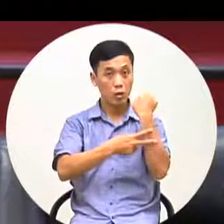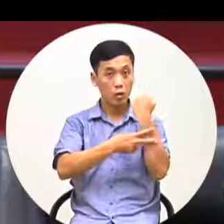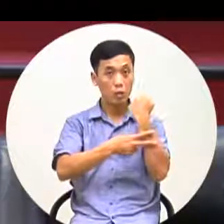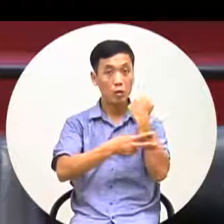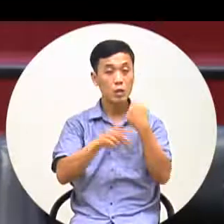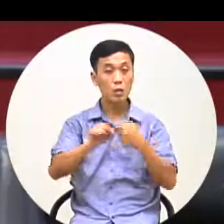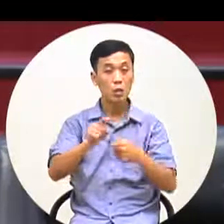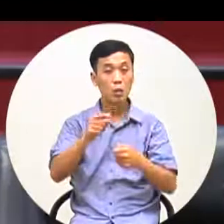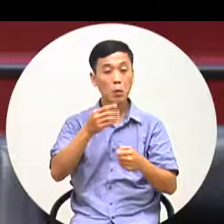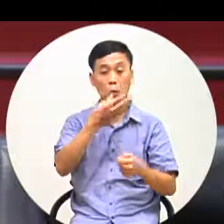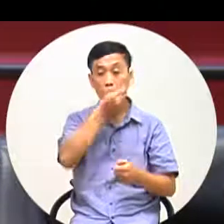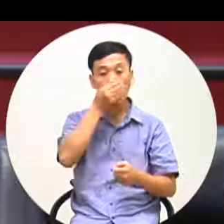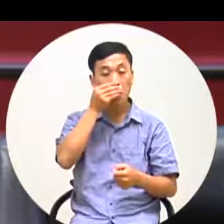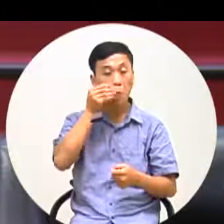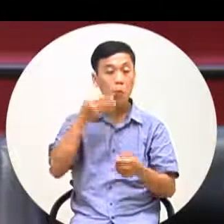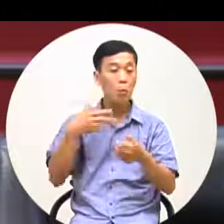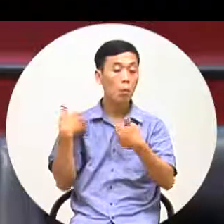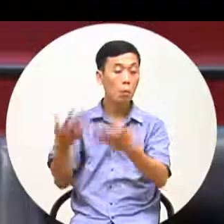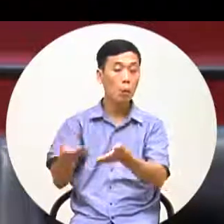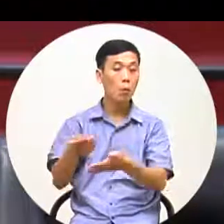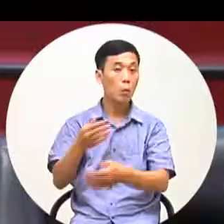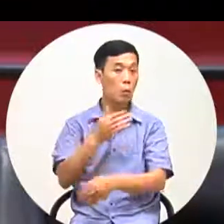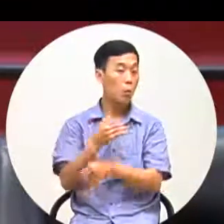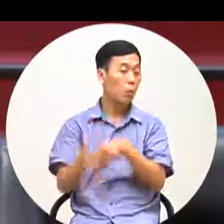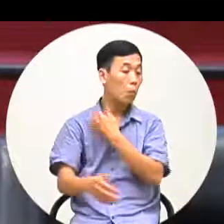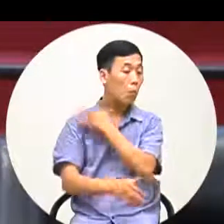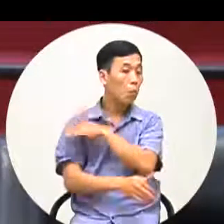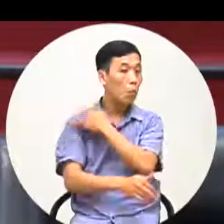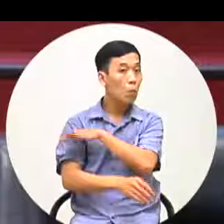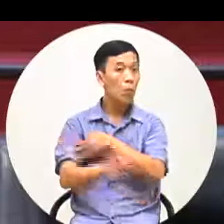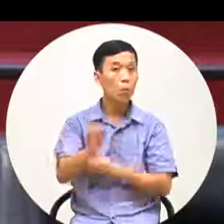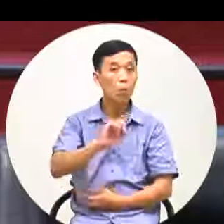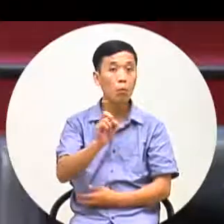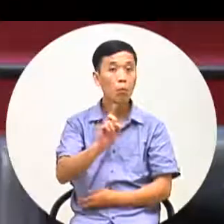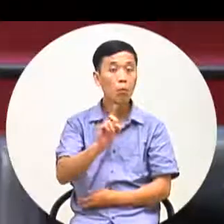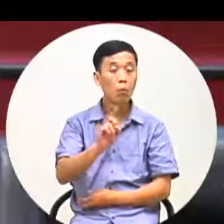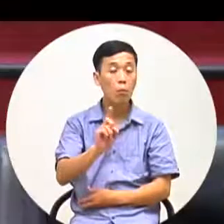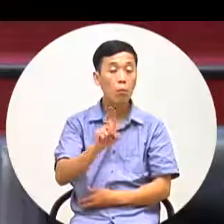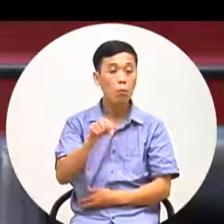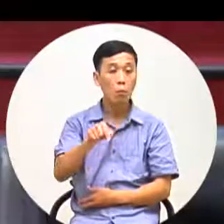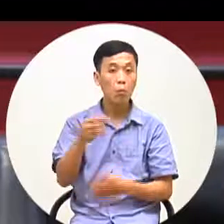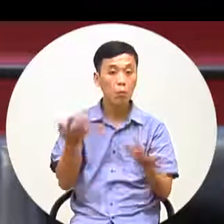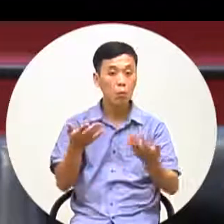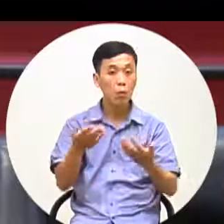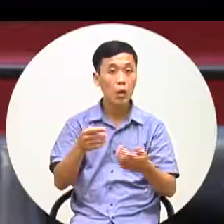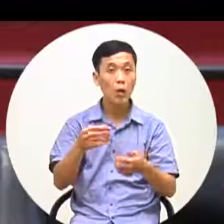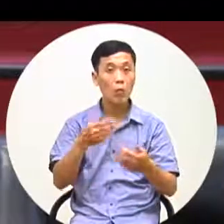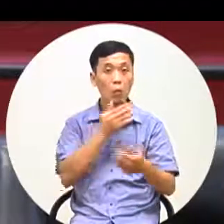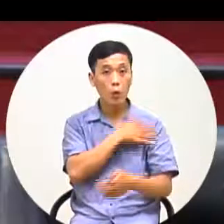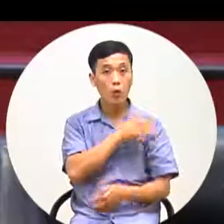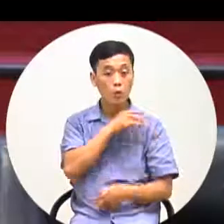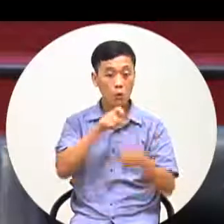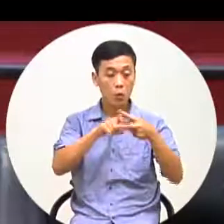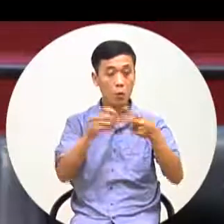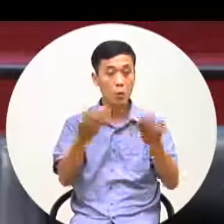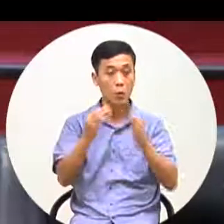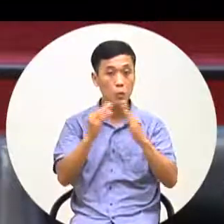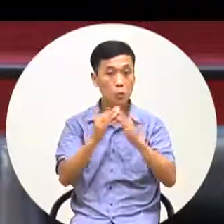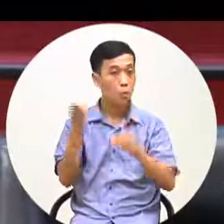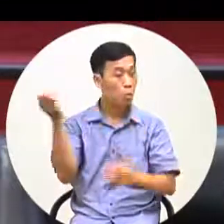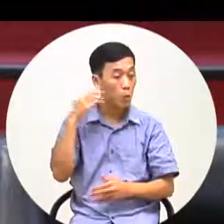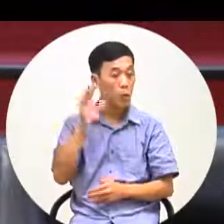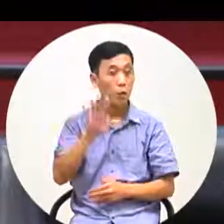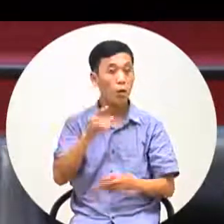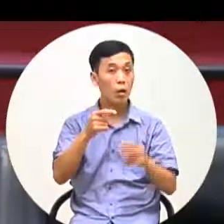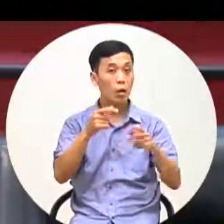不对？哈，所以这个东西啊，不管是像公务局听到这个事情，他可能区公所要报到我们公务局还是怎